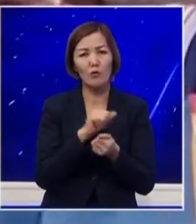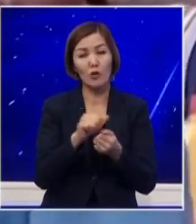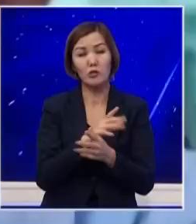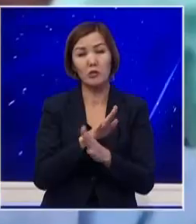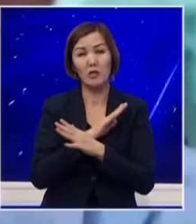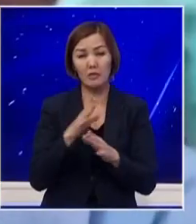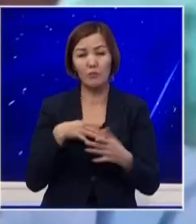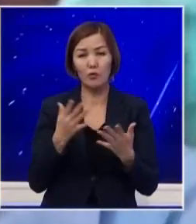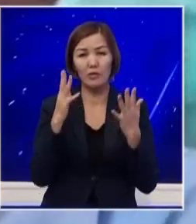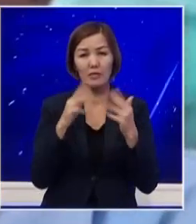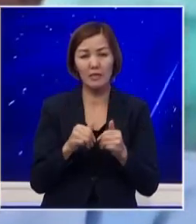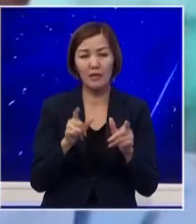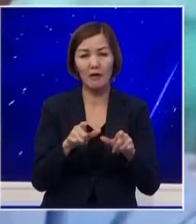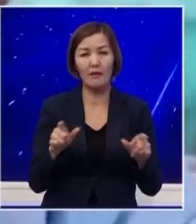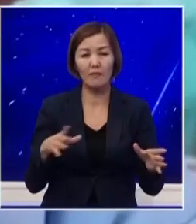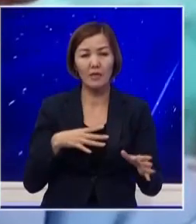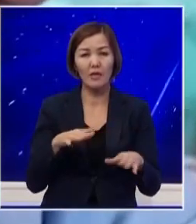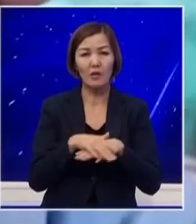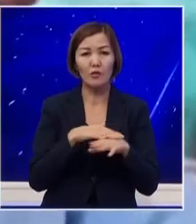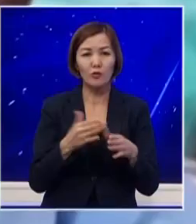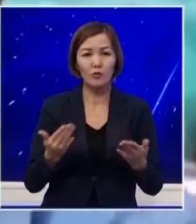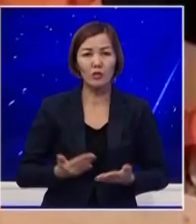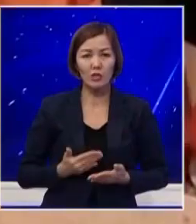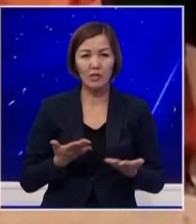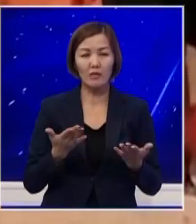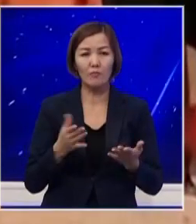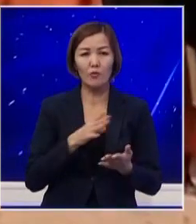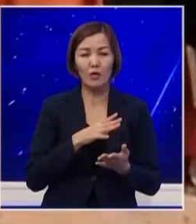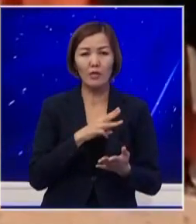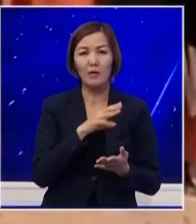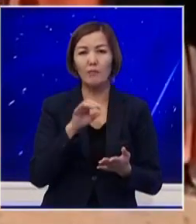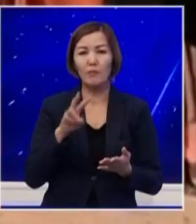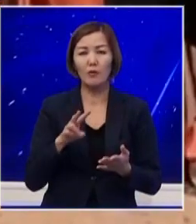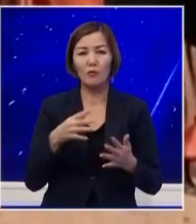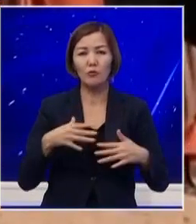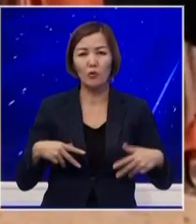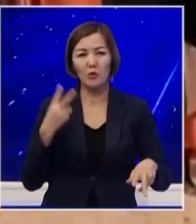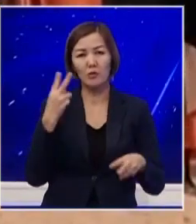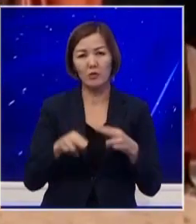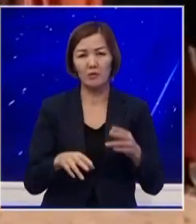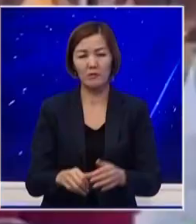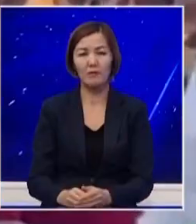болды. Адамдар сонымен қатар жергілікті тұрғындардың тіршілігінің негізі болған миллионға жуық малды жоғалтты.